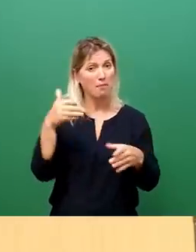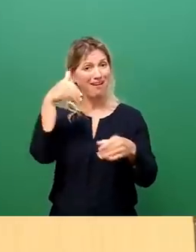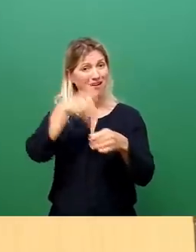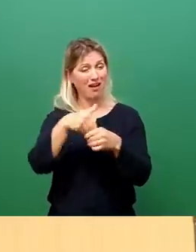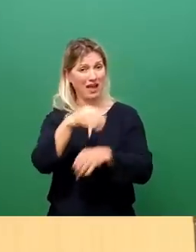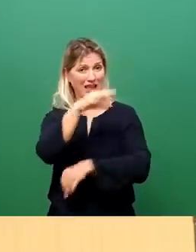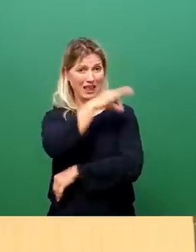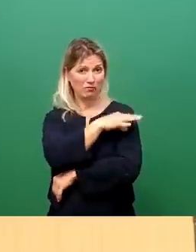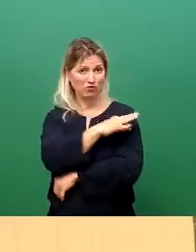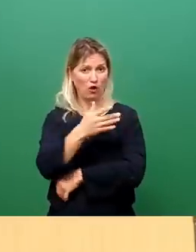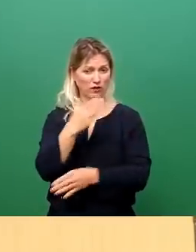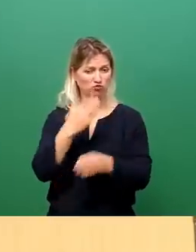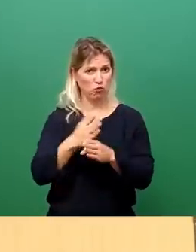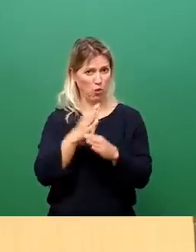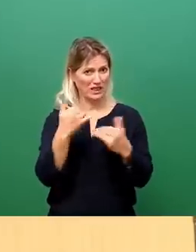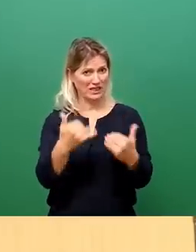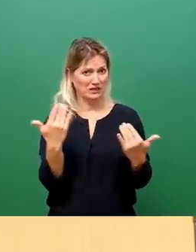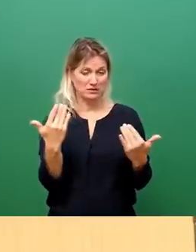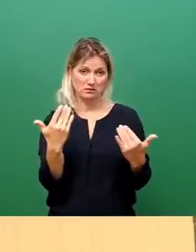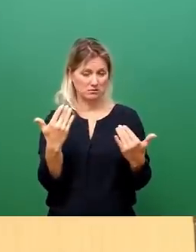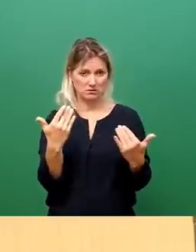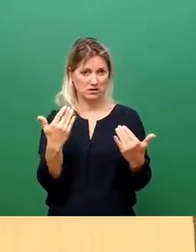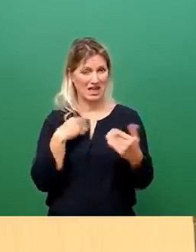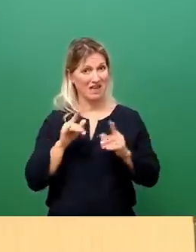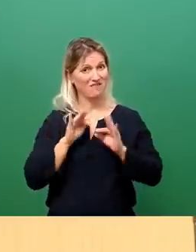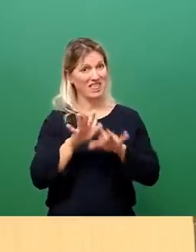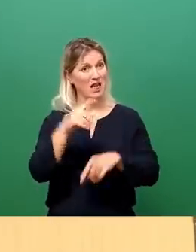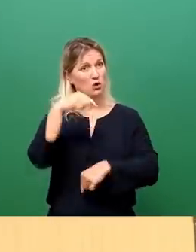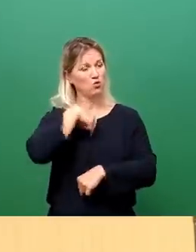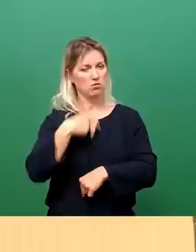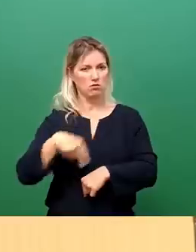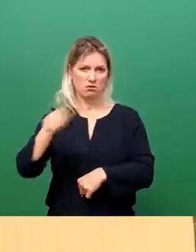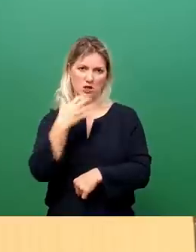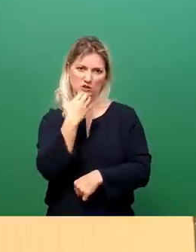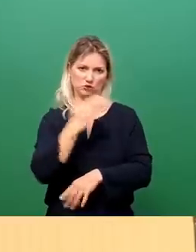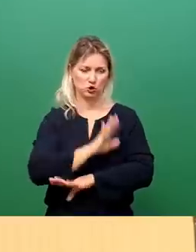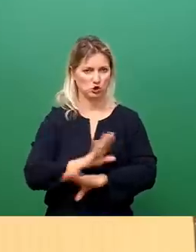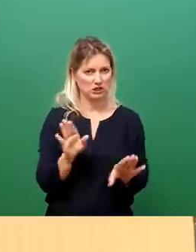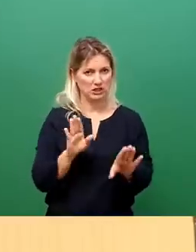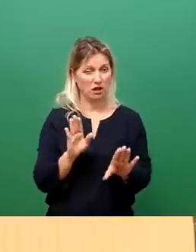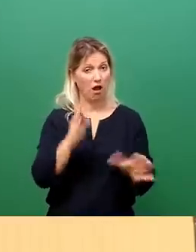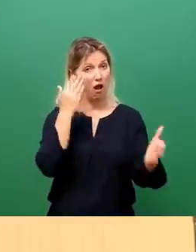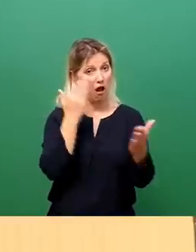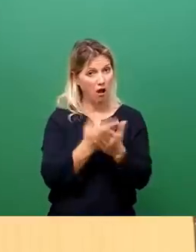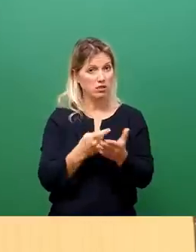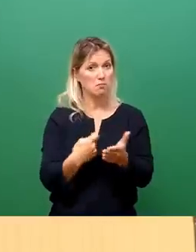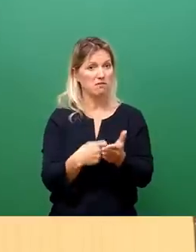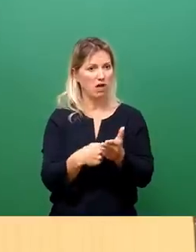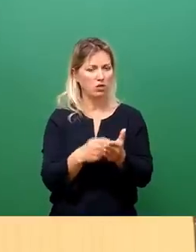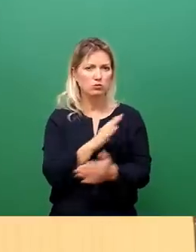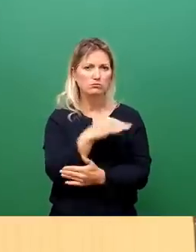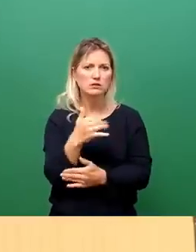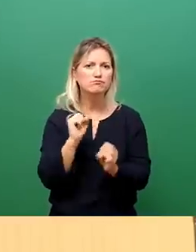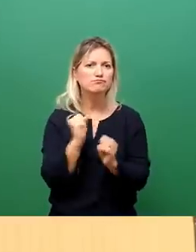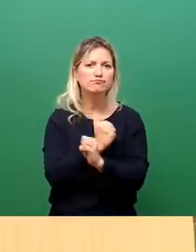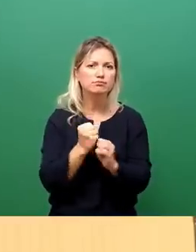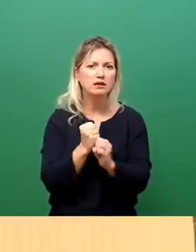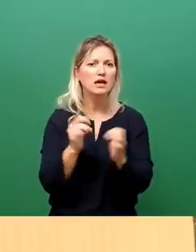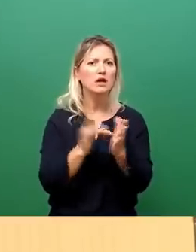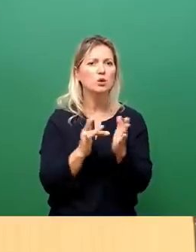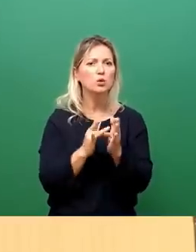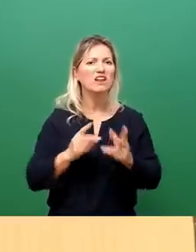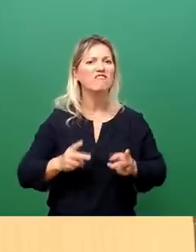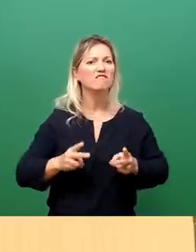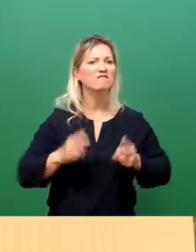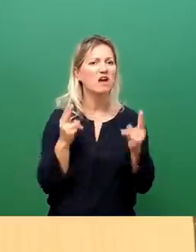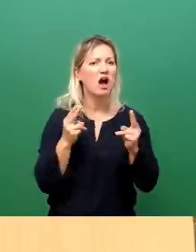bedenkliches Maß an unerwünschten Wirkungen auf. Eine abschließende Bewertung ist momentan nicht möglich, da die Ergebnisse der Phase-3-Studien